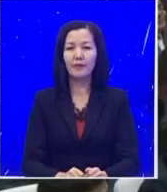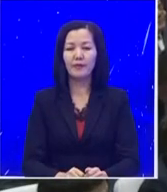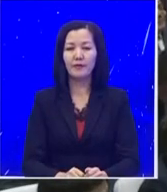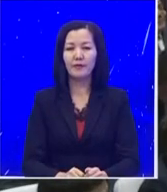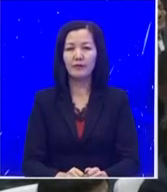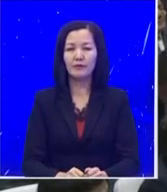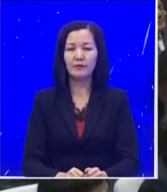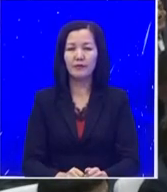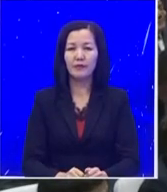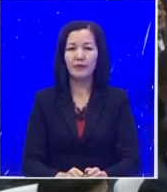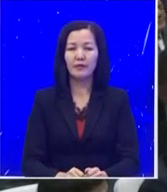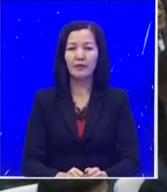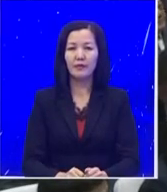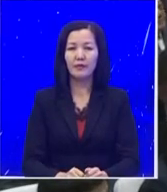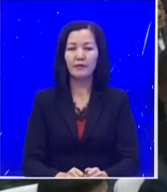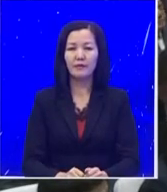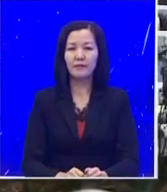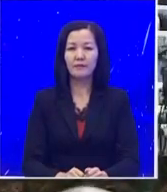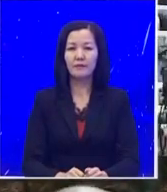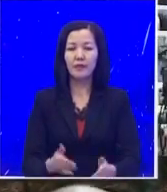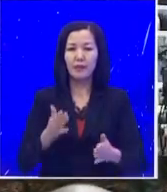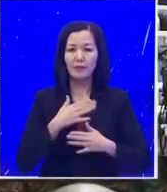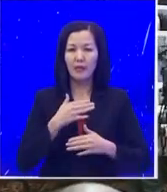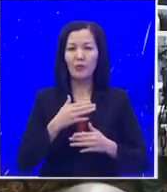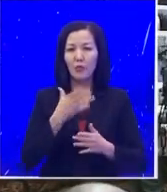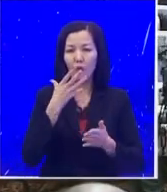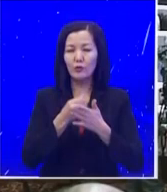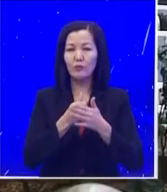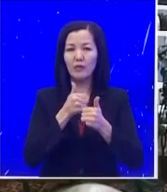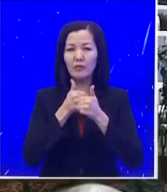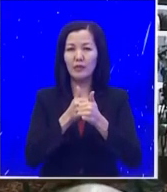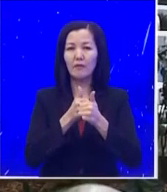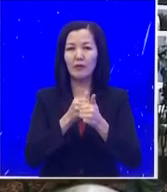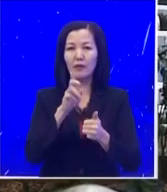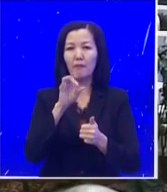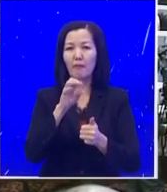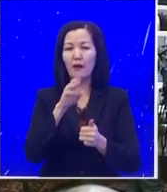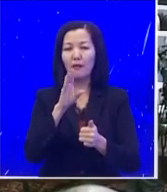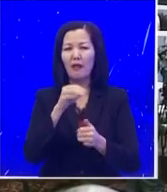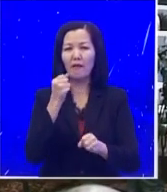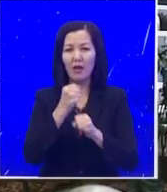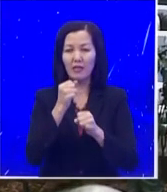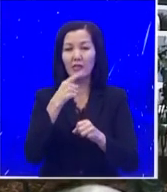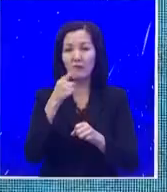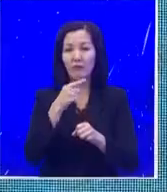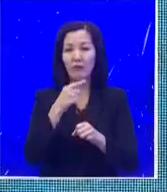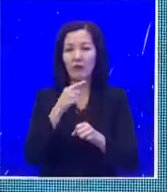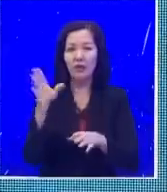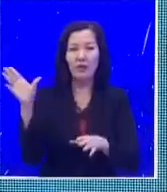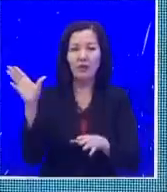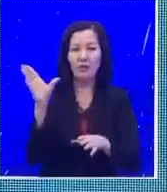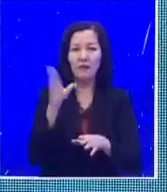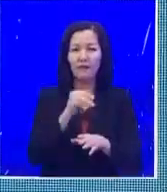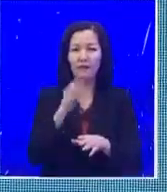начальники управления. Я қаншама айтат, баталов қатаң сондай жесткий десе. Я их всех